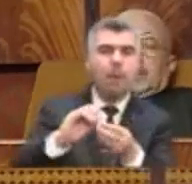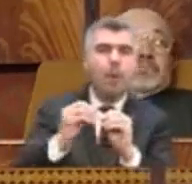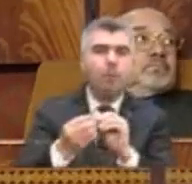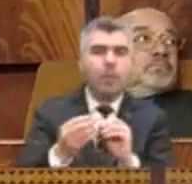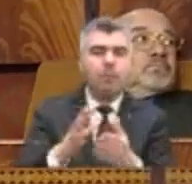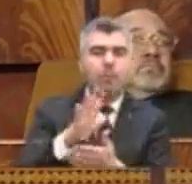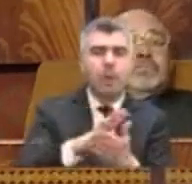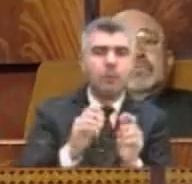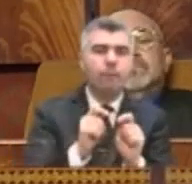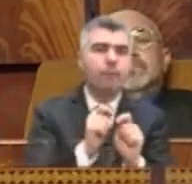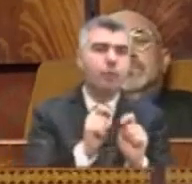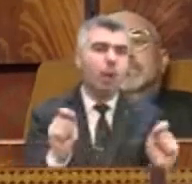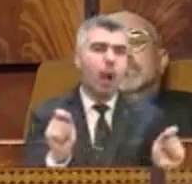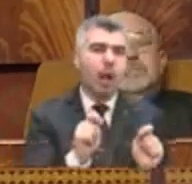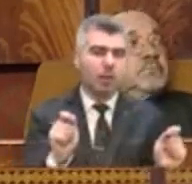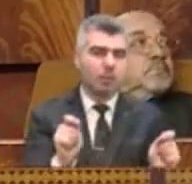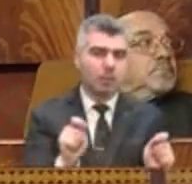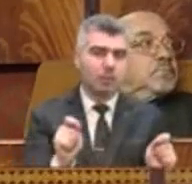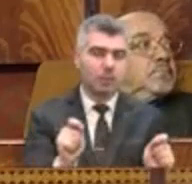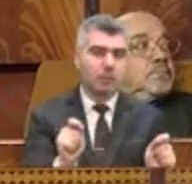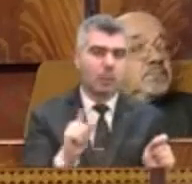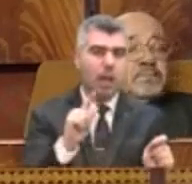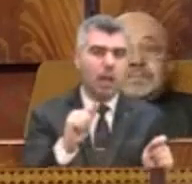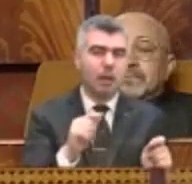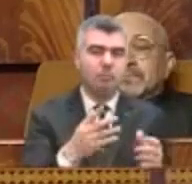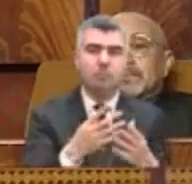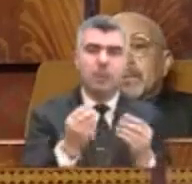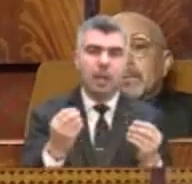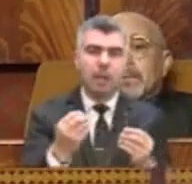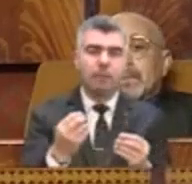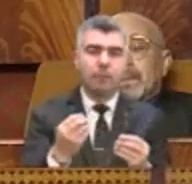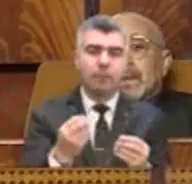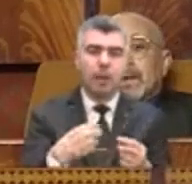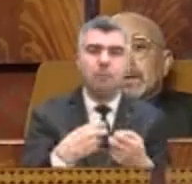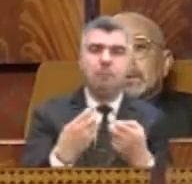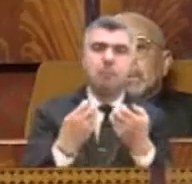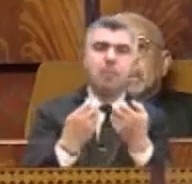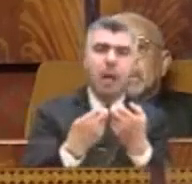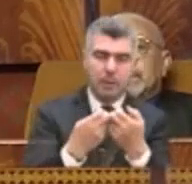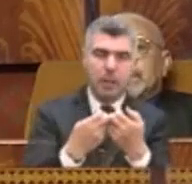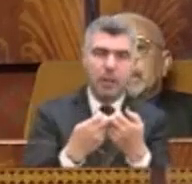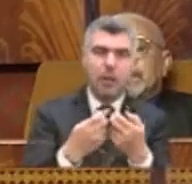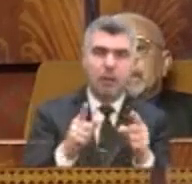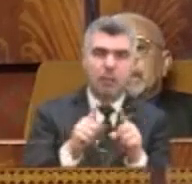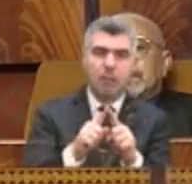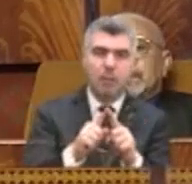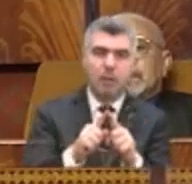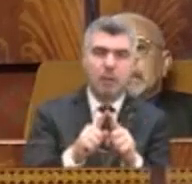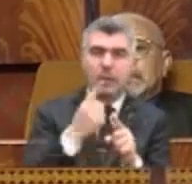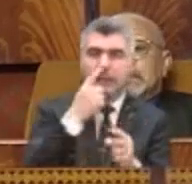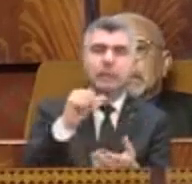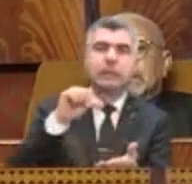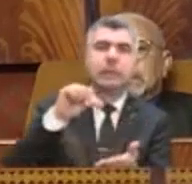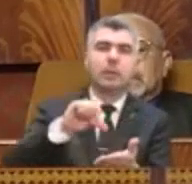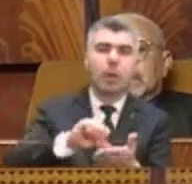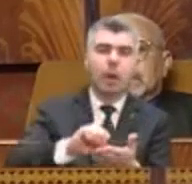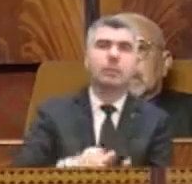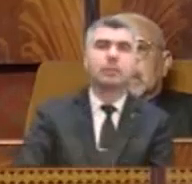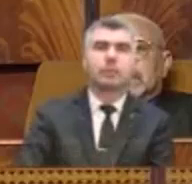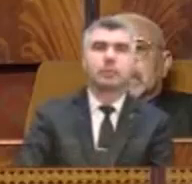في الصحف الوطنيه خصوصا على واحد العديد على سبيل المثال جامعه عبد الملك السعدي ديال تطو